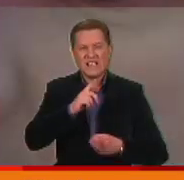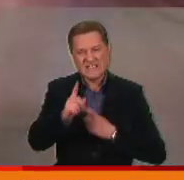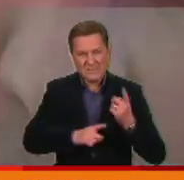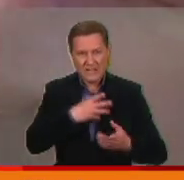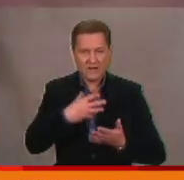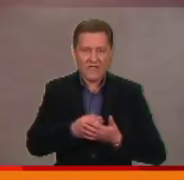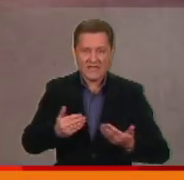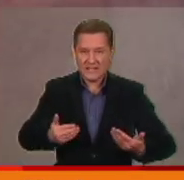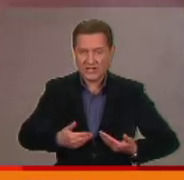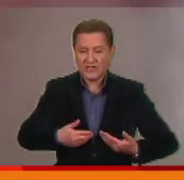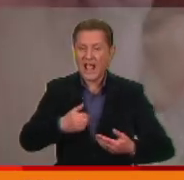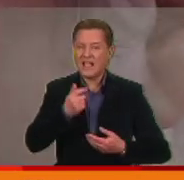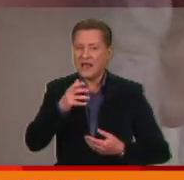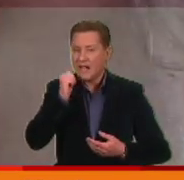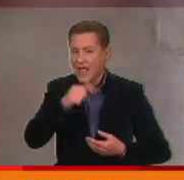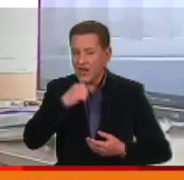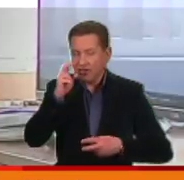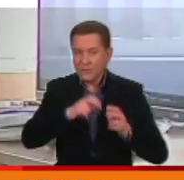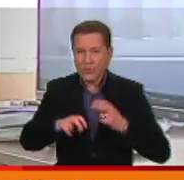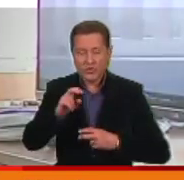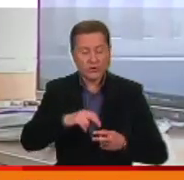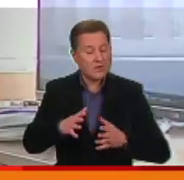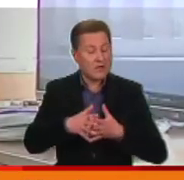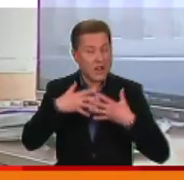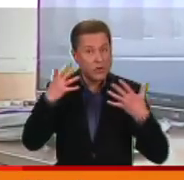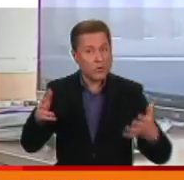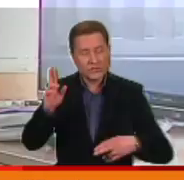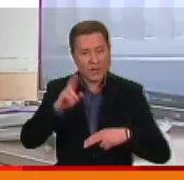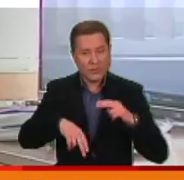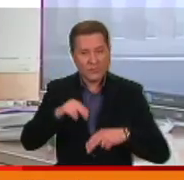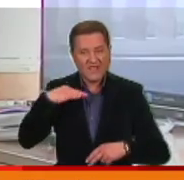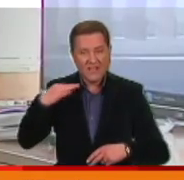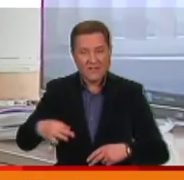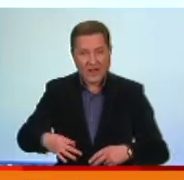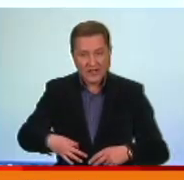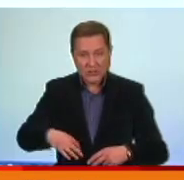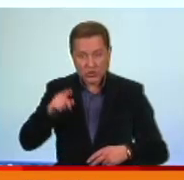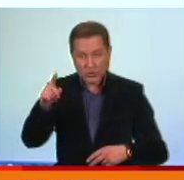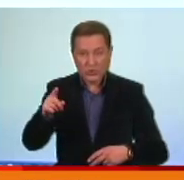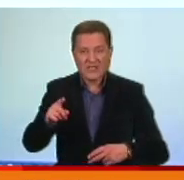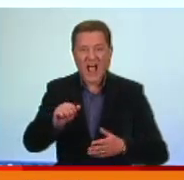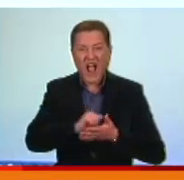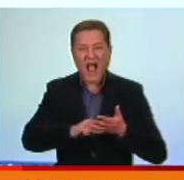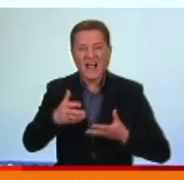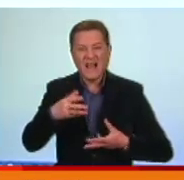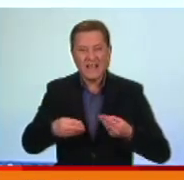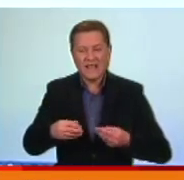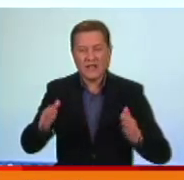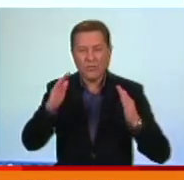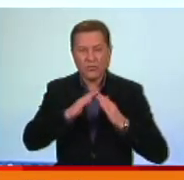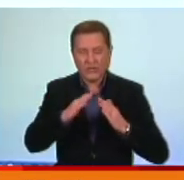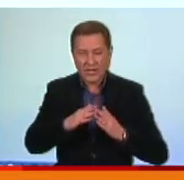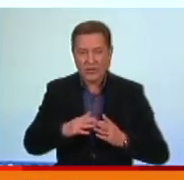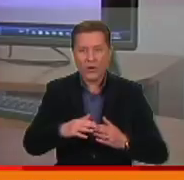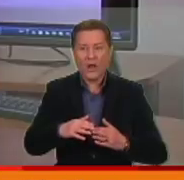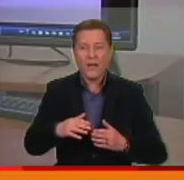житті. Кількарічні пошуки втілилися в грандіозне будівництво. Француз звів для родини глиняний будинок мрії за